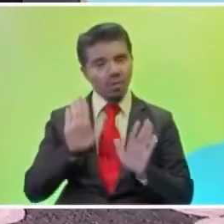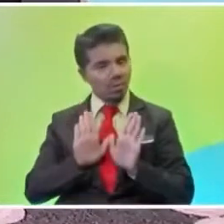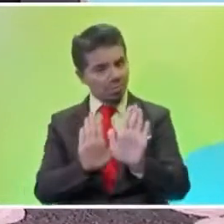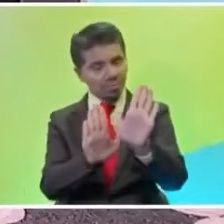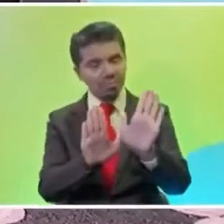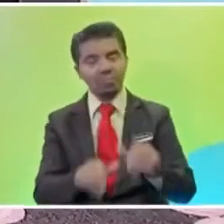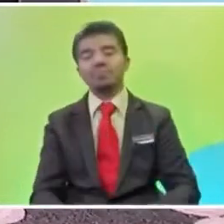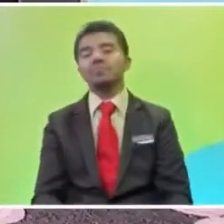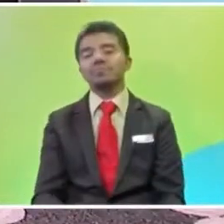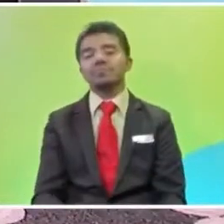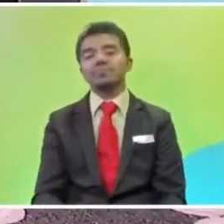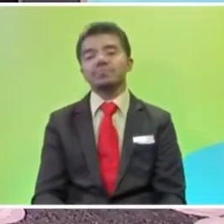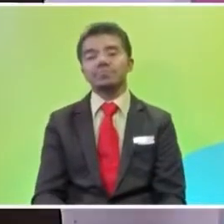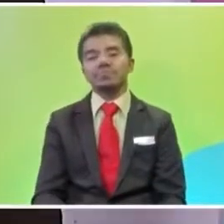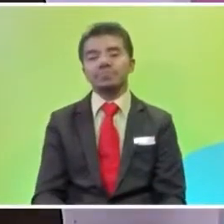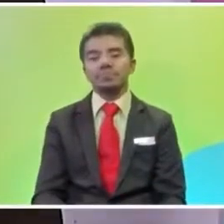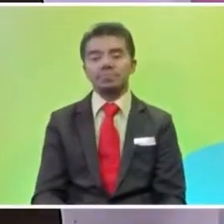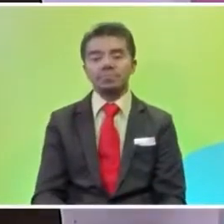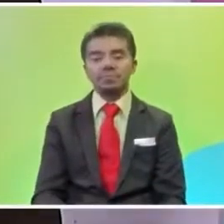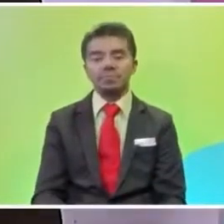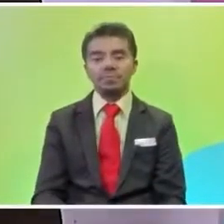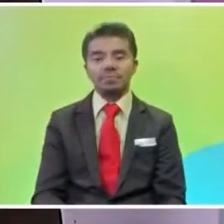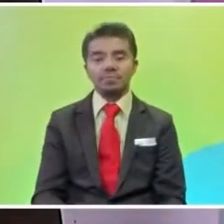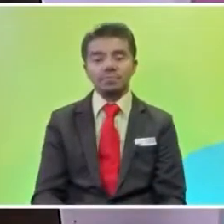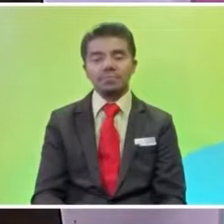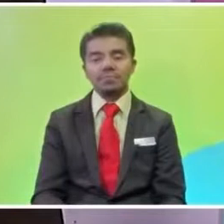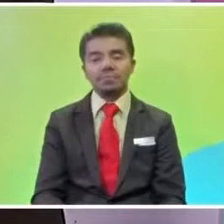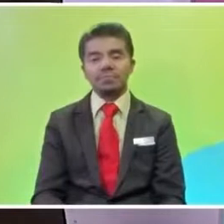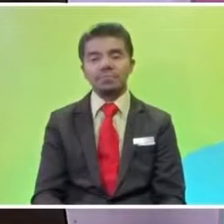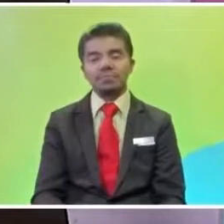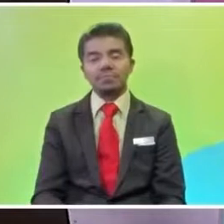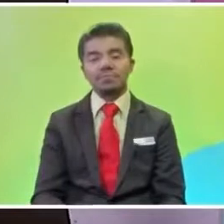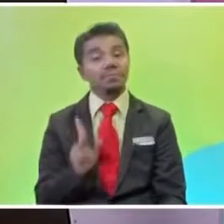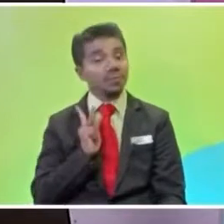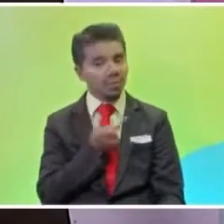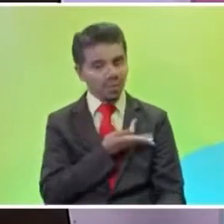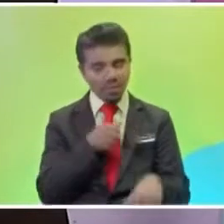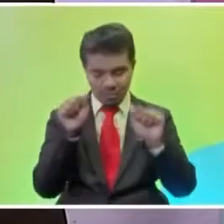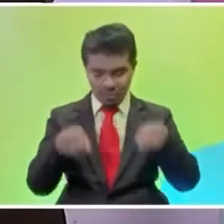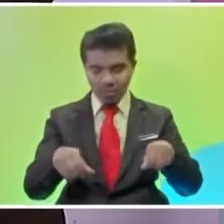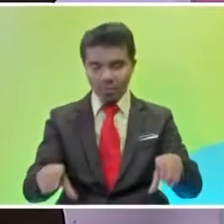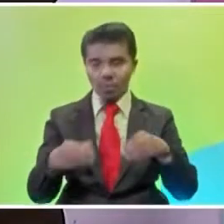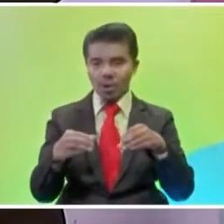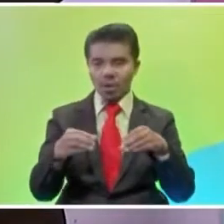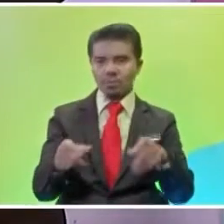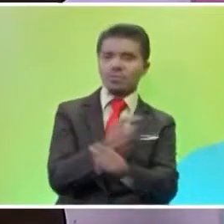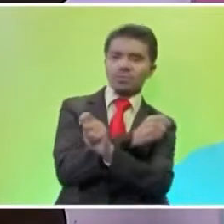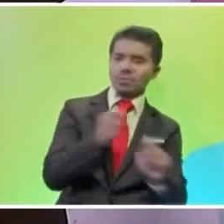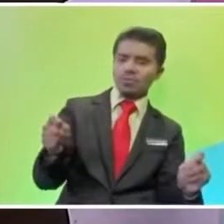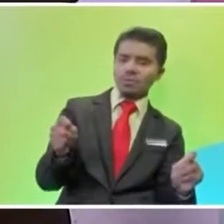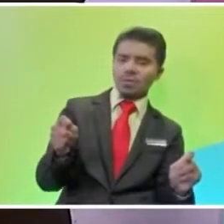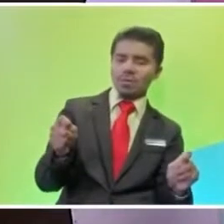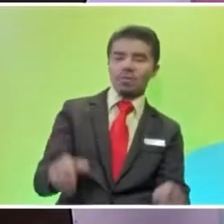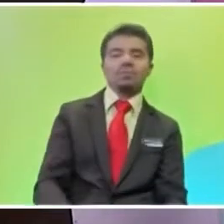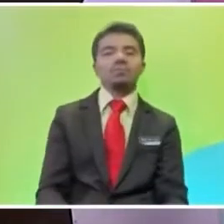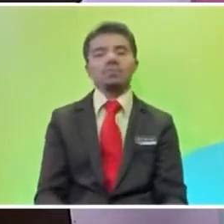kadang-kadang berkata tidak nih kalau tak duda dengan perbuatan dengan kata-kata yang memilih ataupun dengan lebih tegas